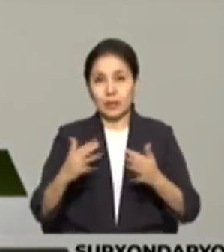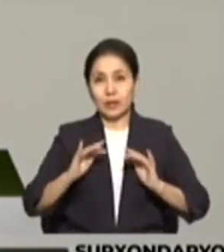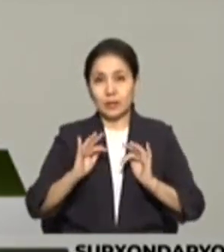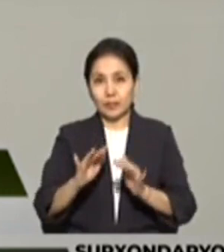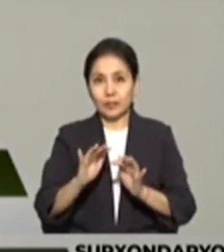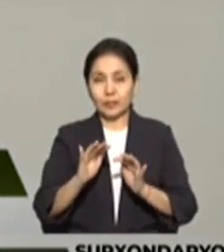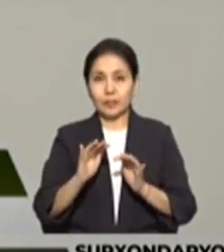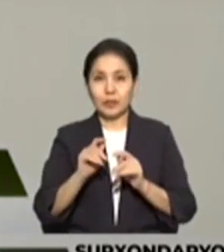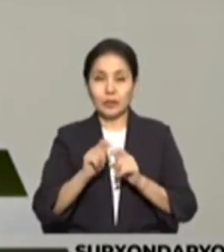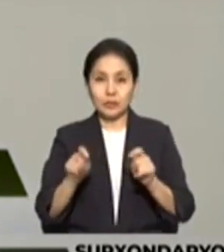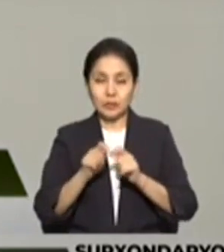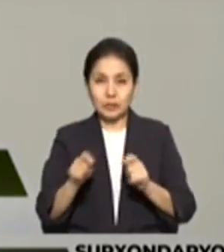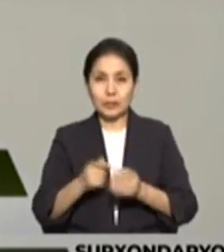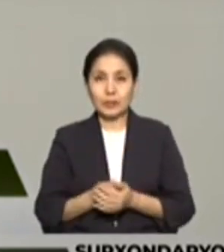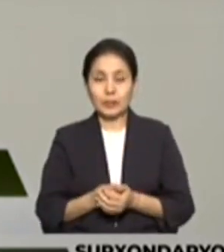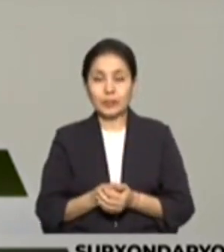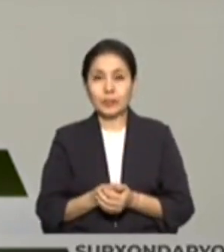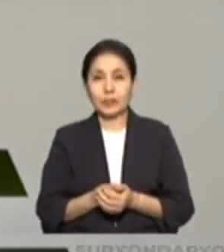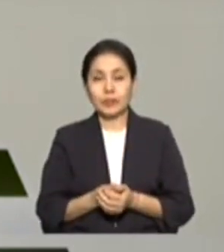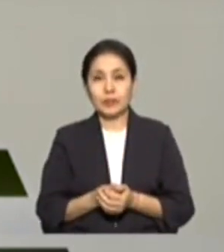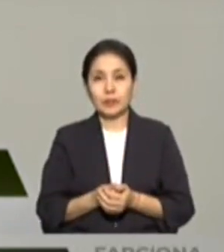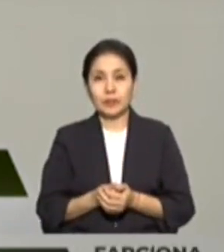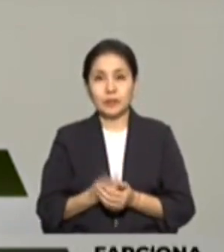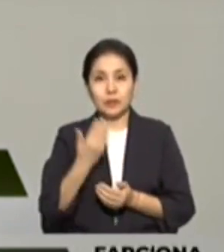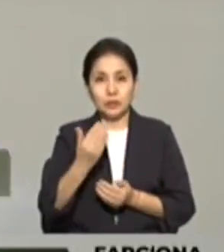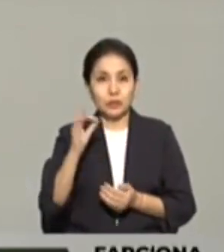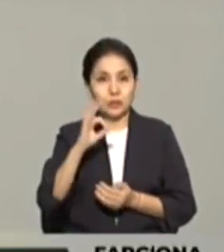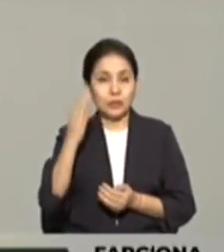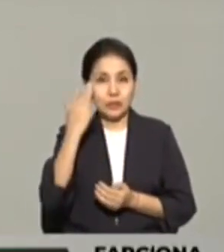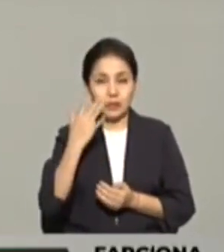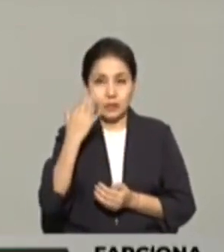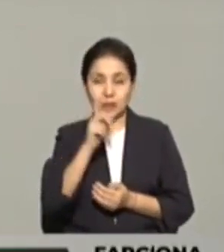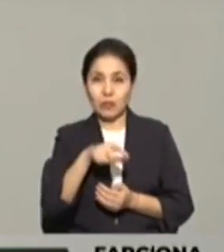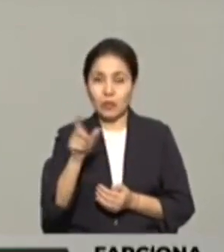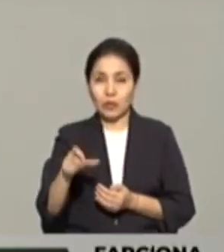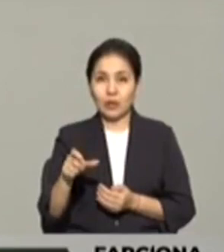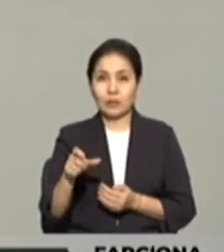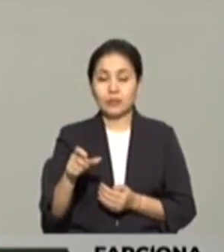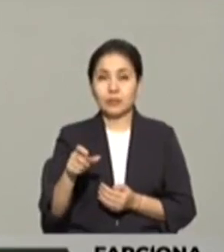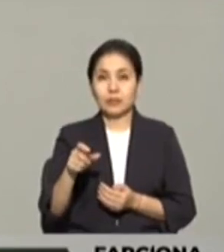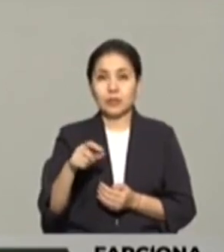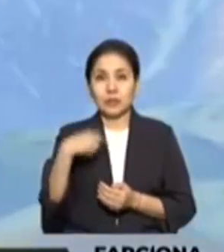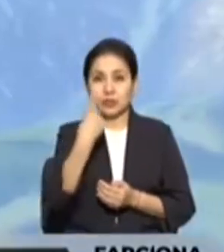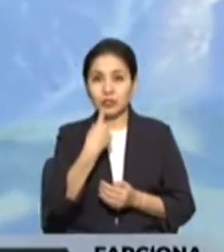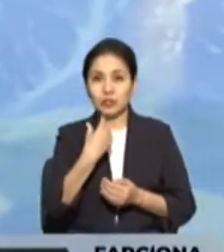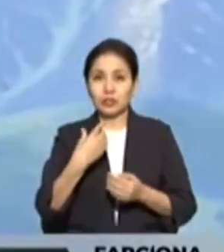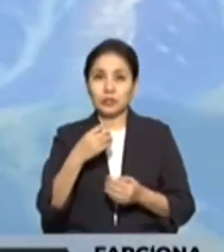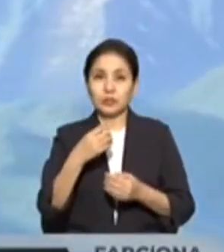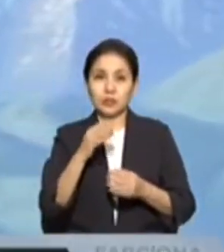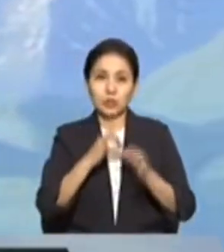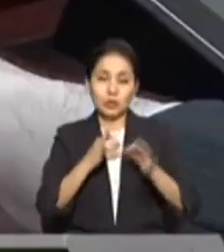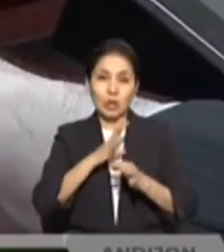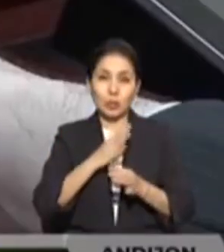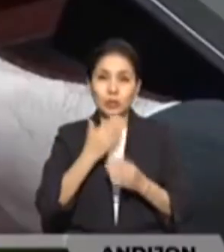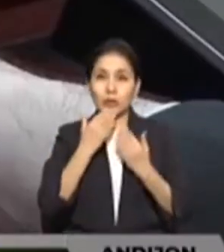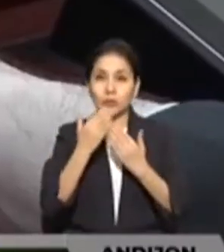tadbirlar amalga oshirilmoqda. Bu shu nuqtai nazardan fuqarolarimizni hamda yuridik shaxslarni sudlarga bo'lgan